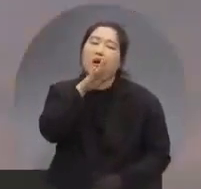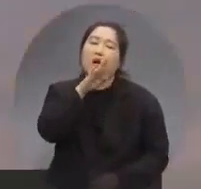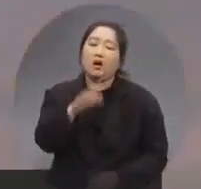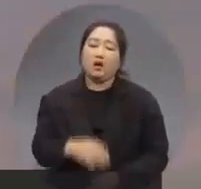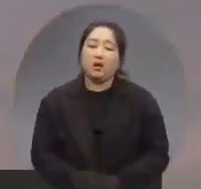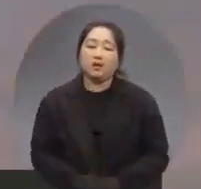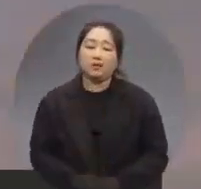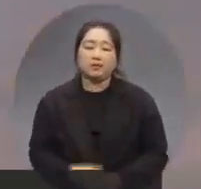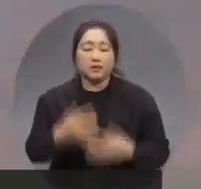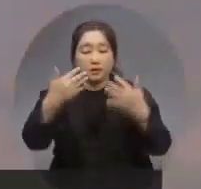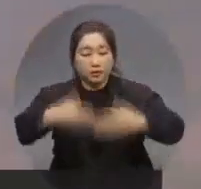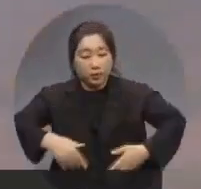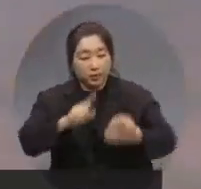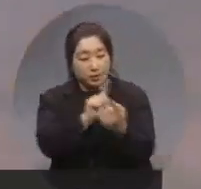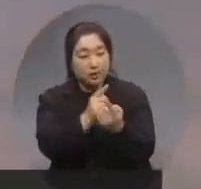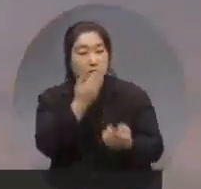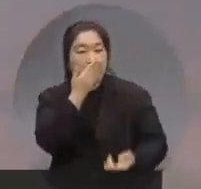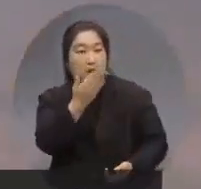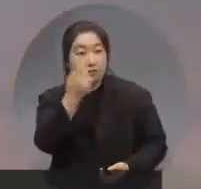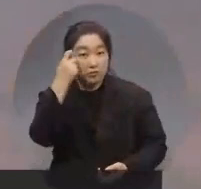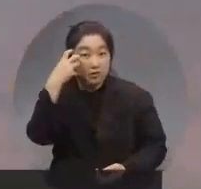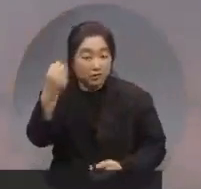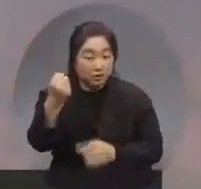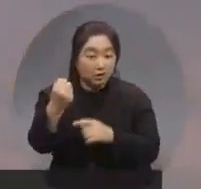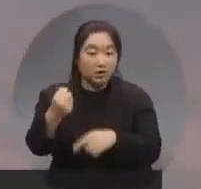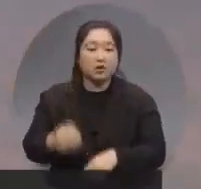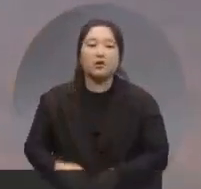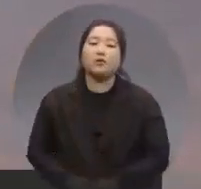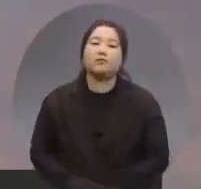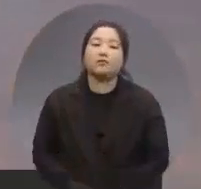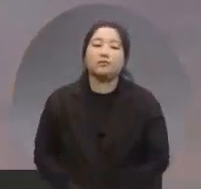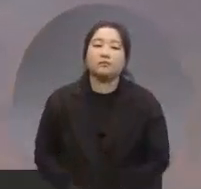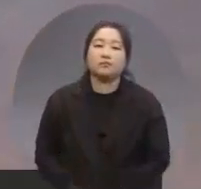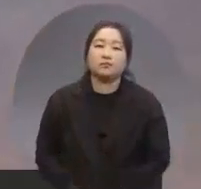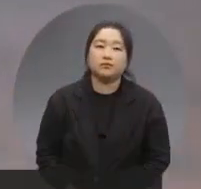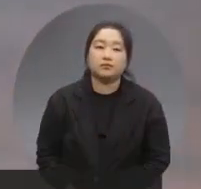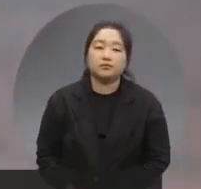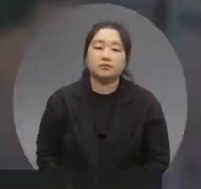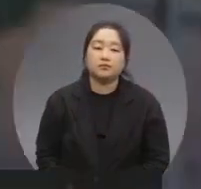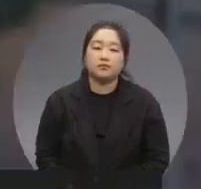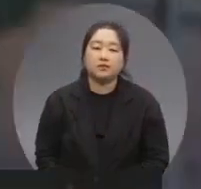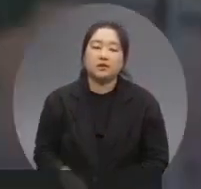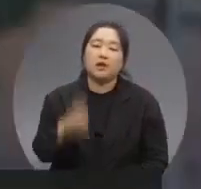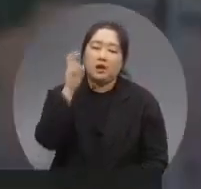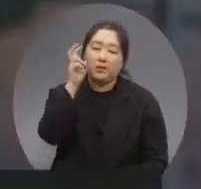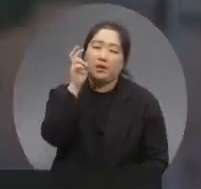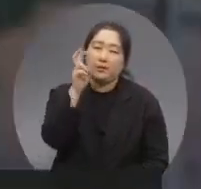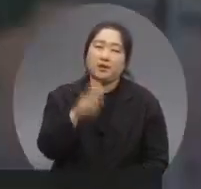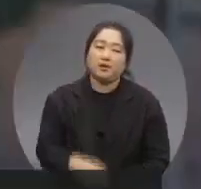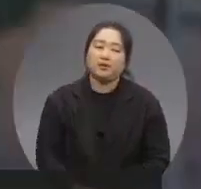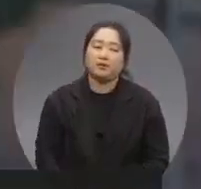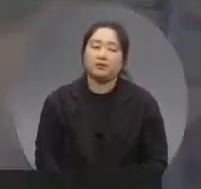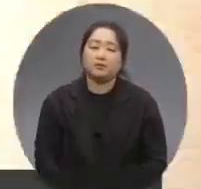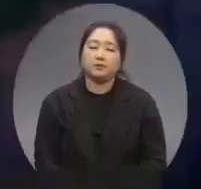이게 뭐 조건 만남이라든지 이런 거를 할 수도 있다라고 생각을 하신 거예요?